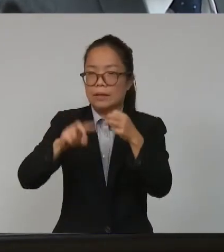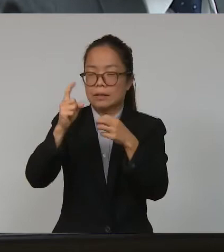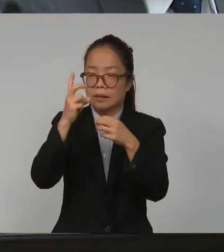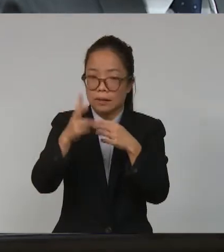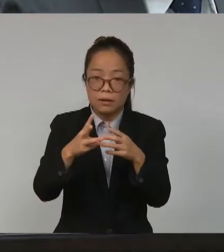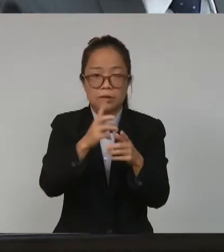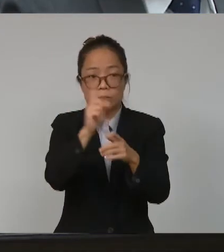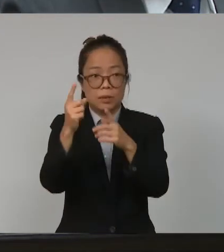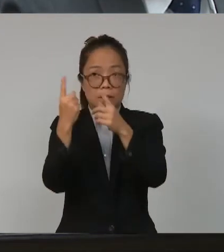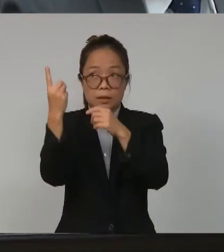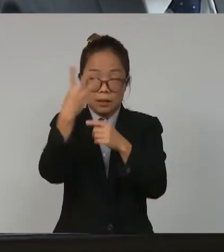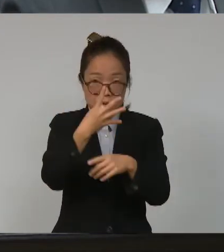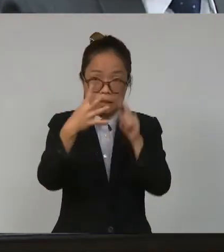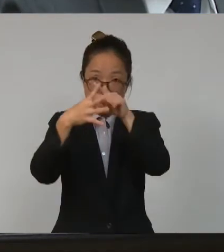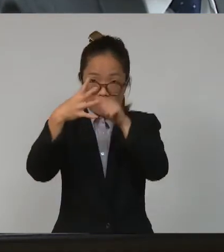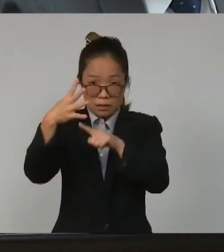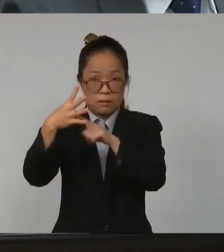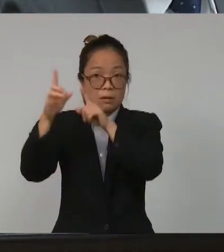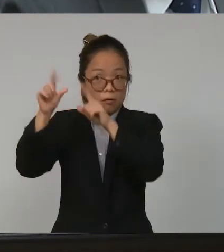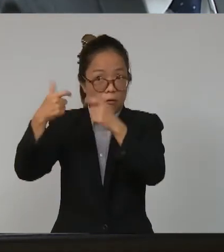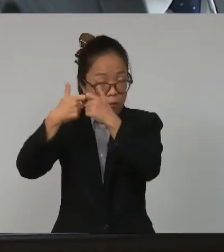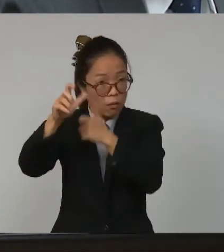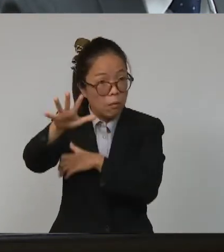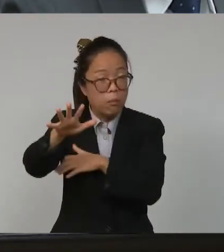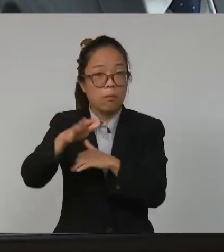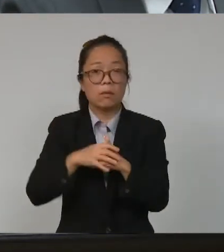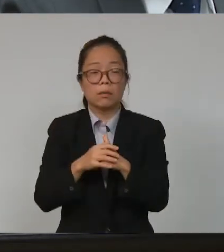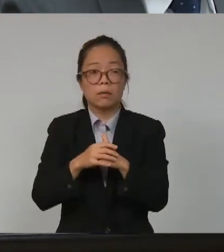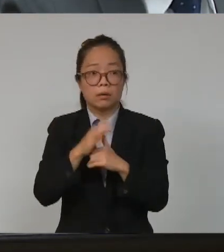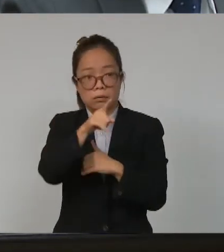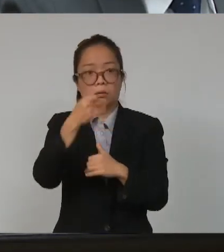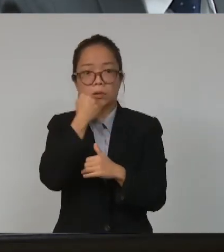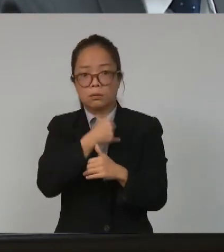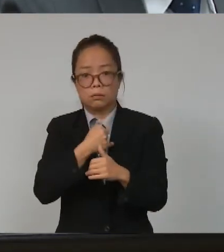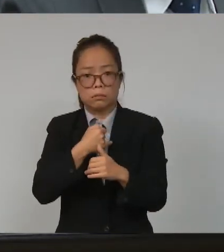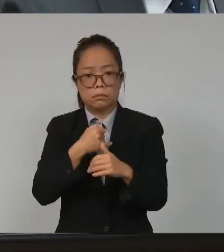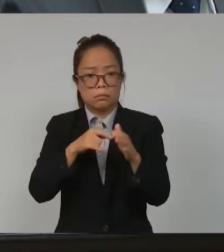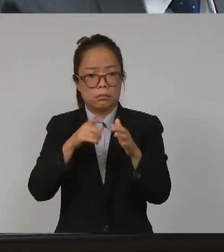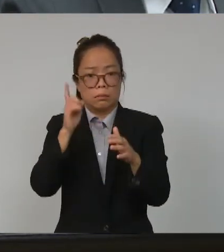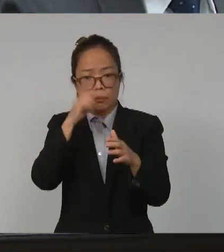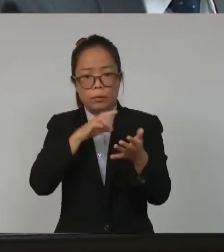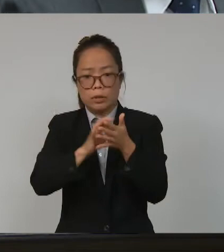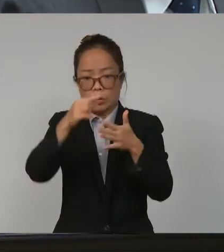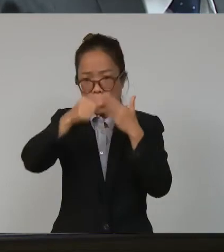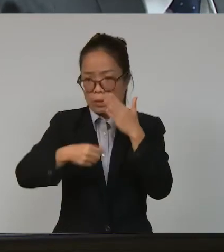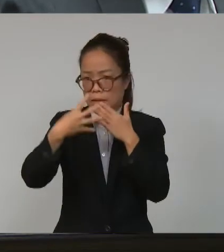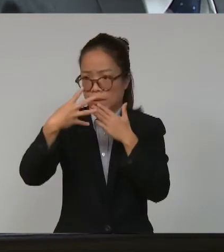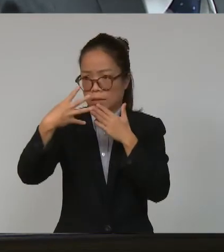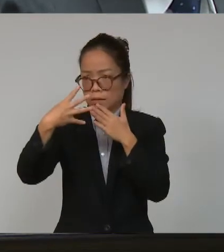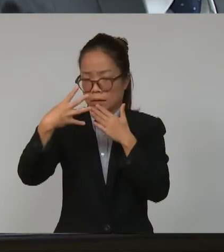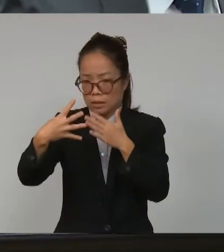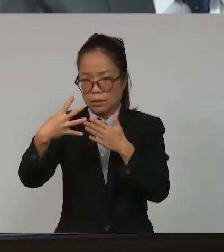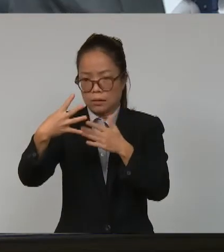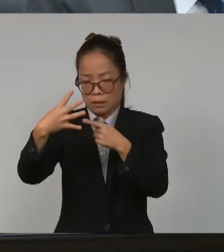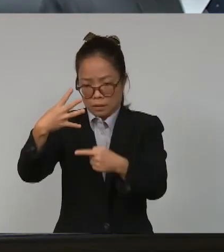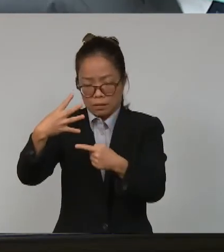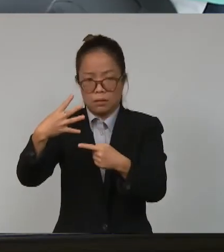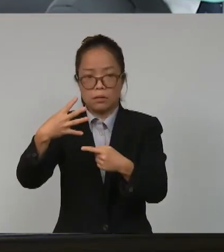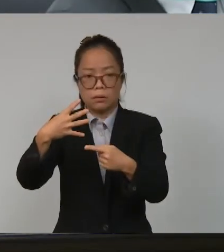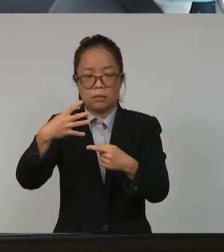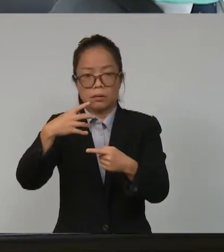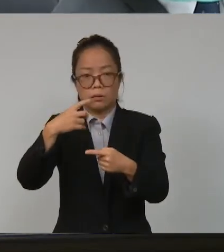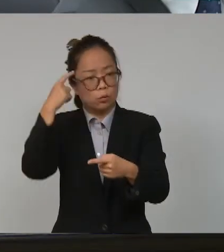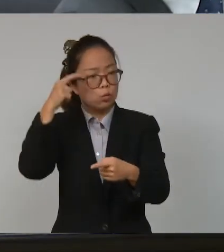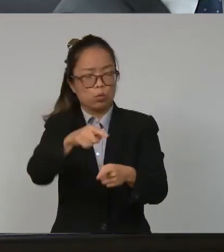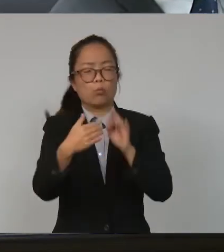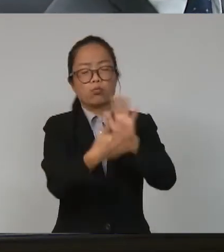复决，只要他掉进去这里面，那你就不能够用第四项的第一款的规定去否决